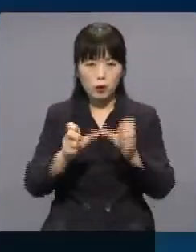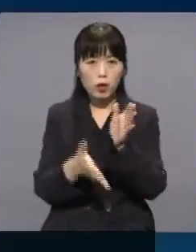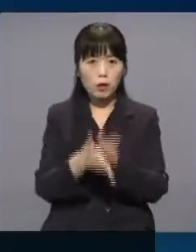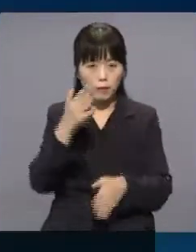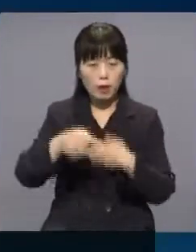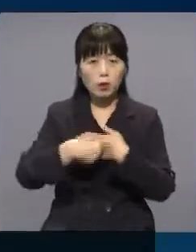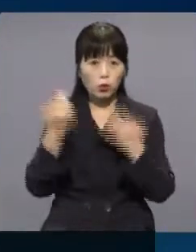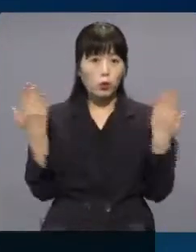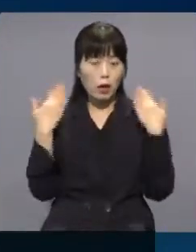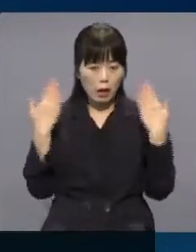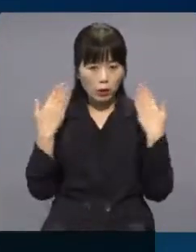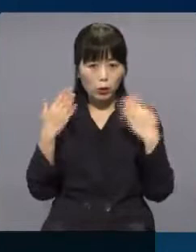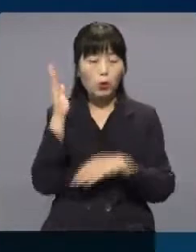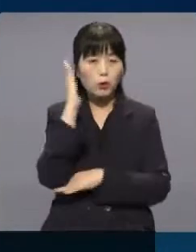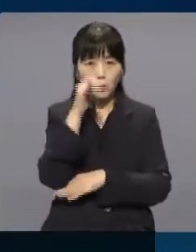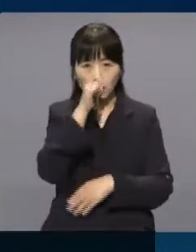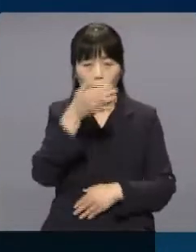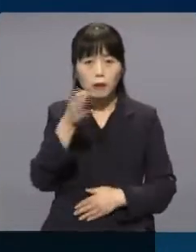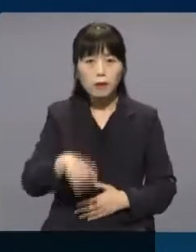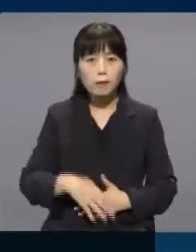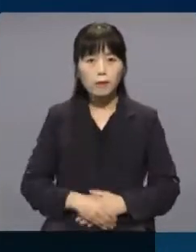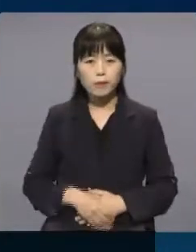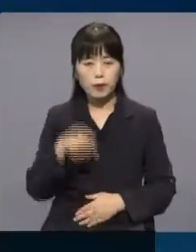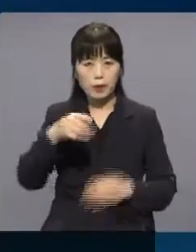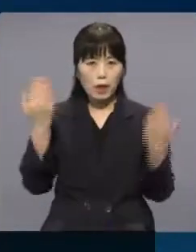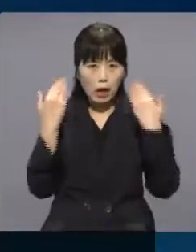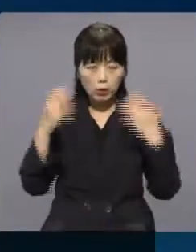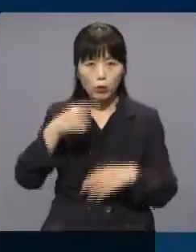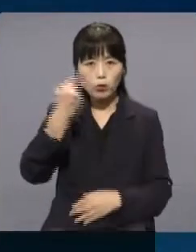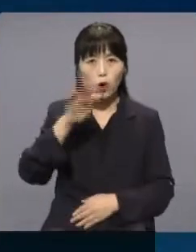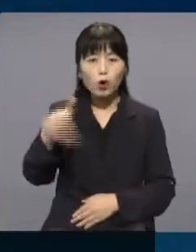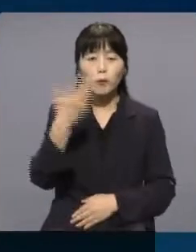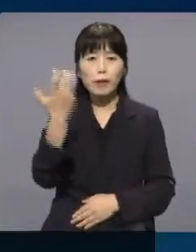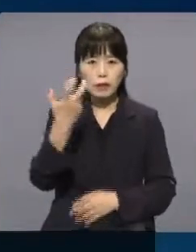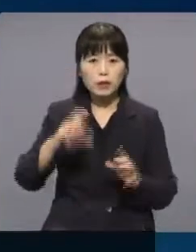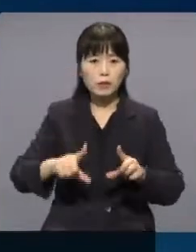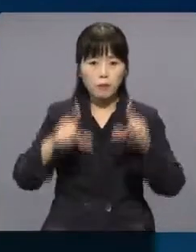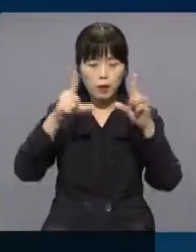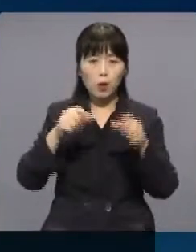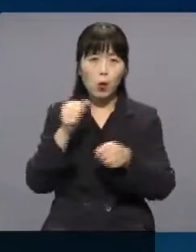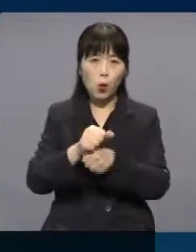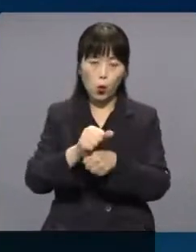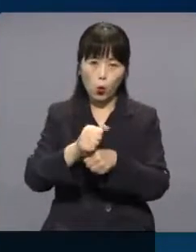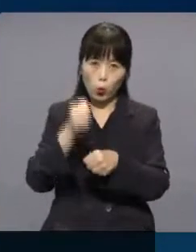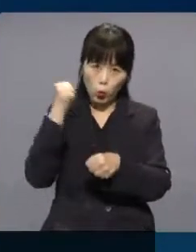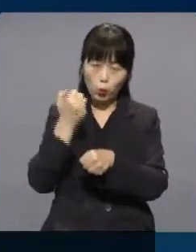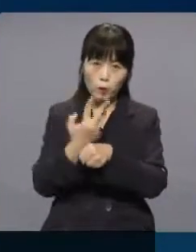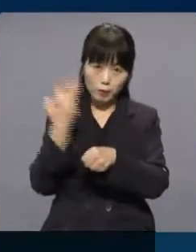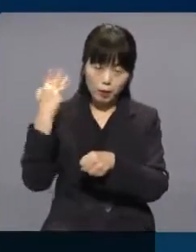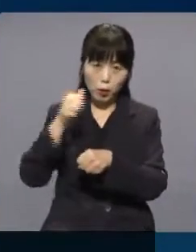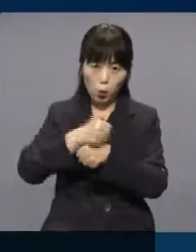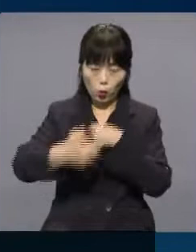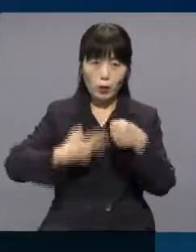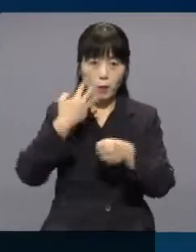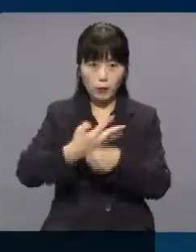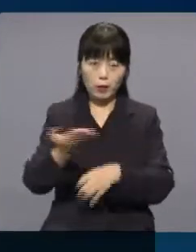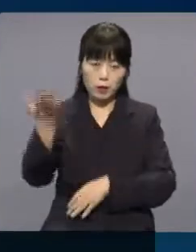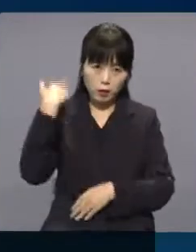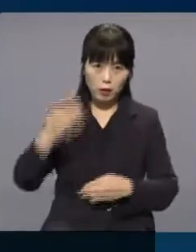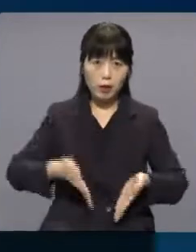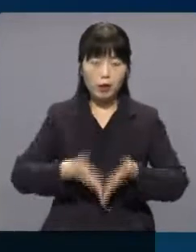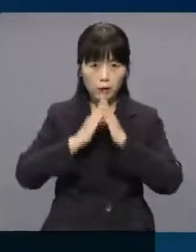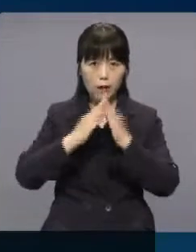성남시에 있는 한 초등학교 이하로 갈 수가 있는데요이 학교는 1970년 지금으로부터 약 53년 전에 지어진